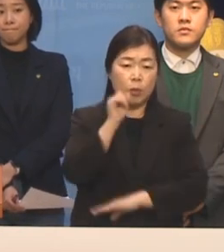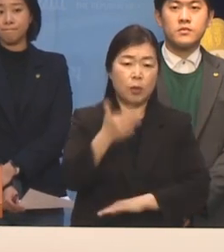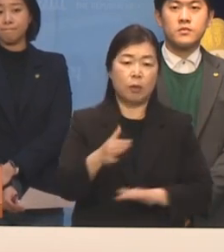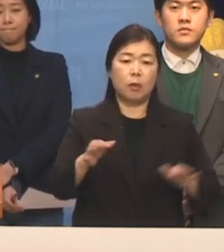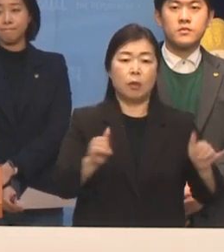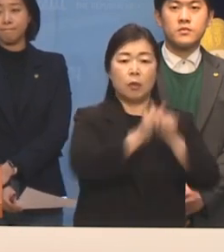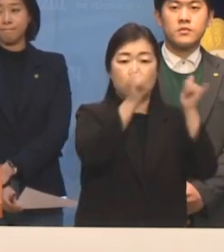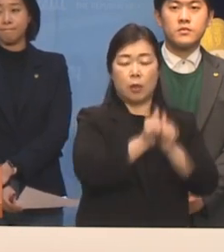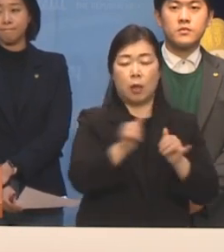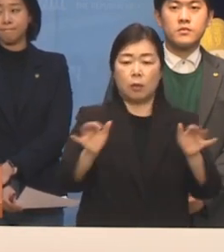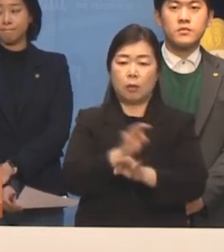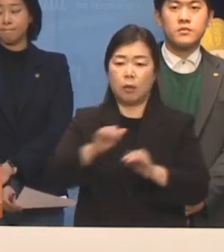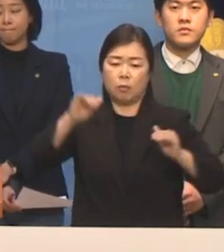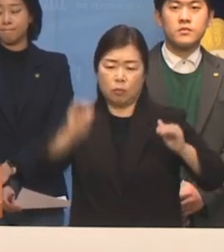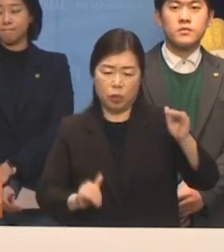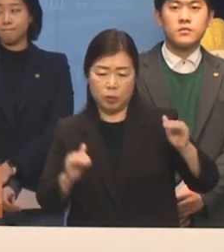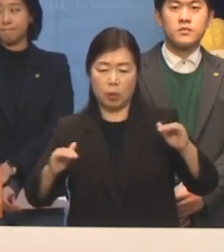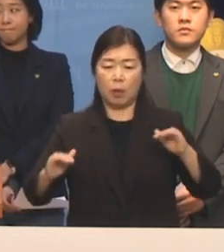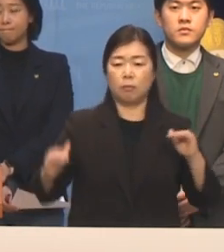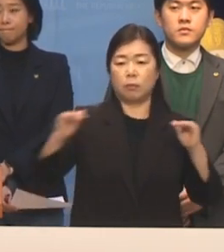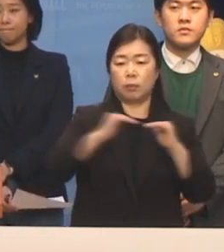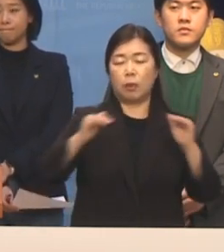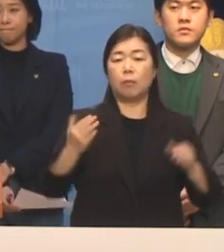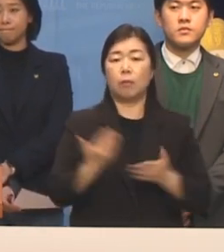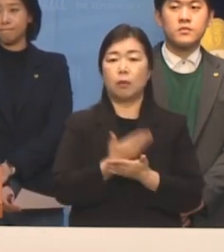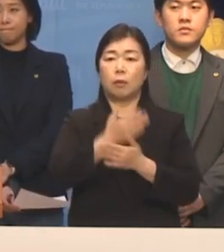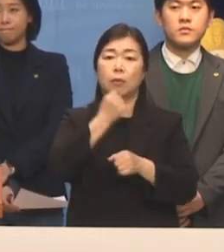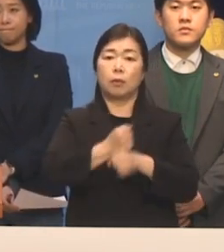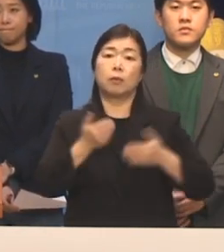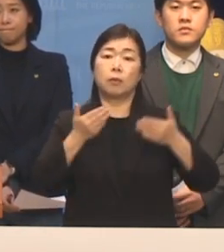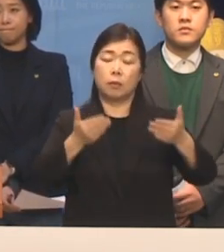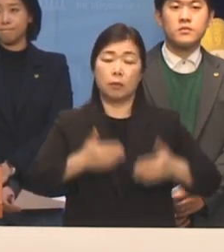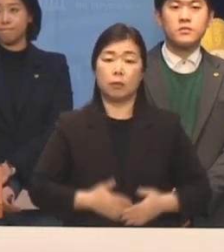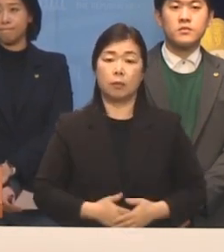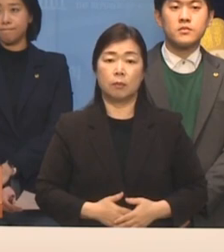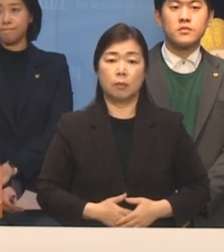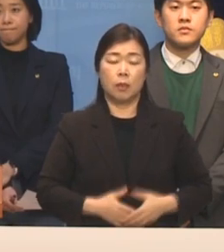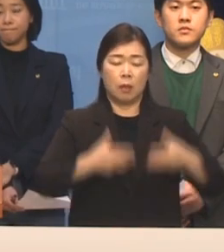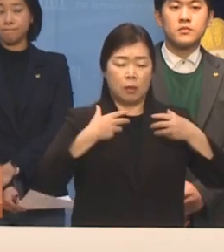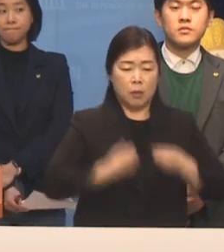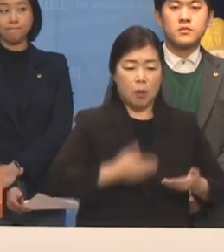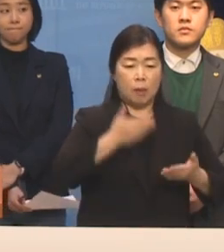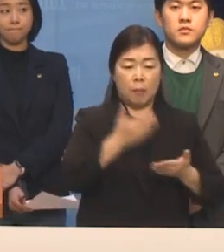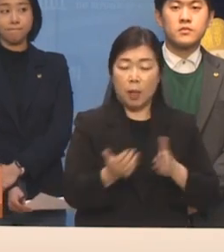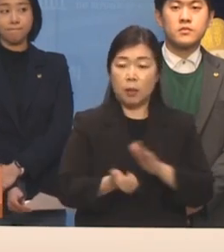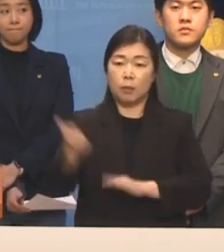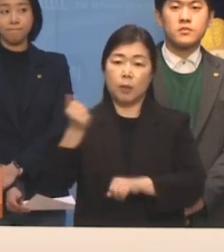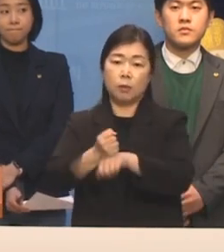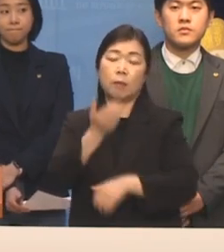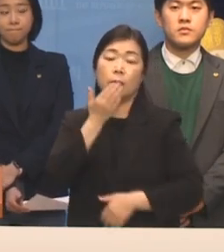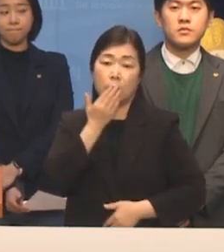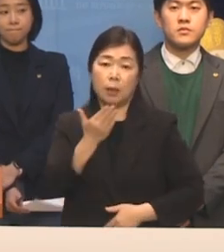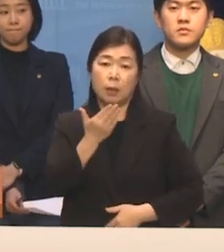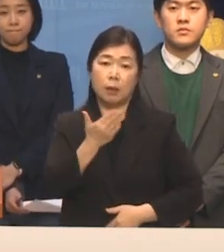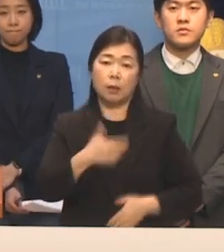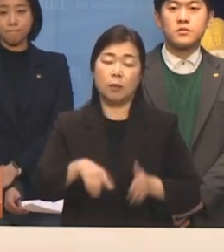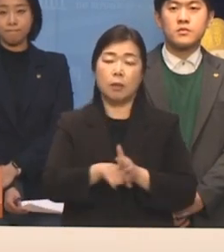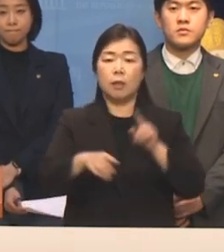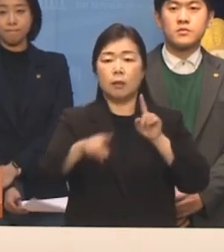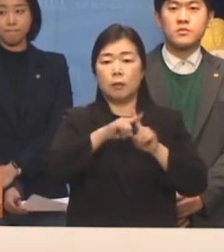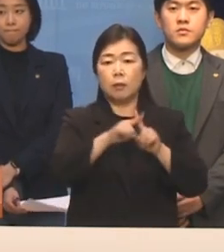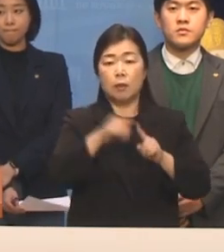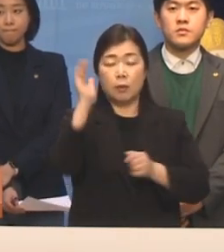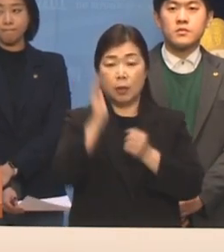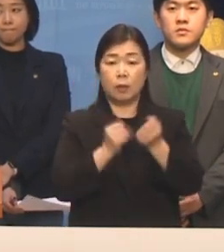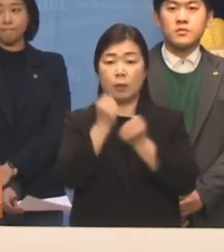해소함으로써 절망사회를 희망사회로 바꿀 수 있다는 긍정의 메시지를 가지고 정치가 시민들을 만나야 할